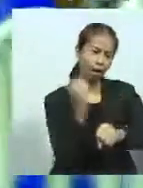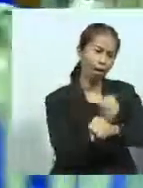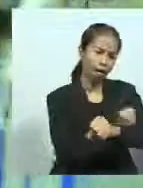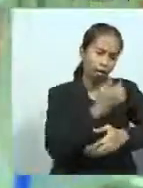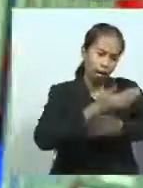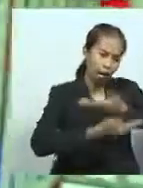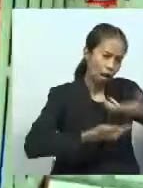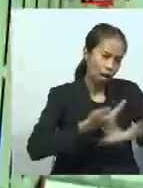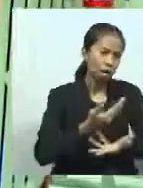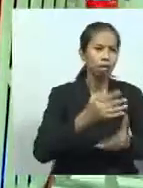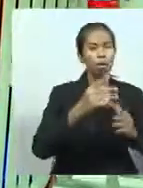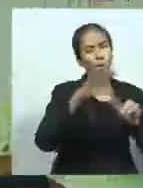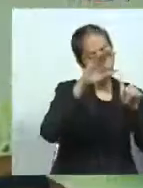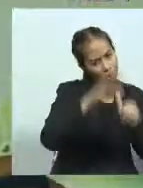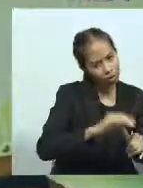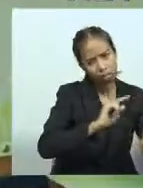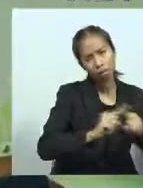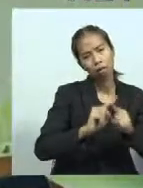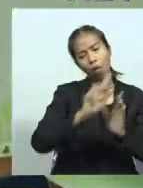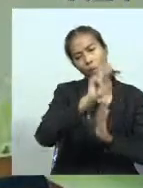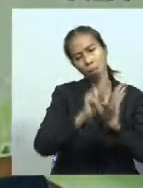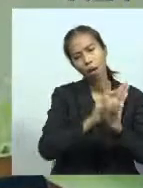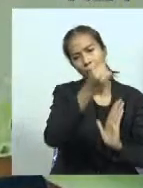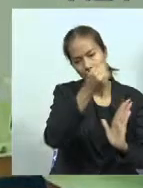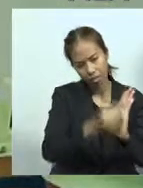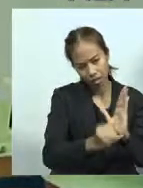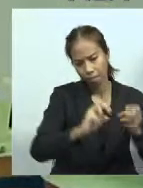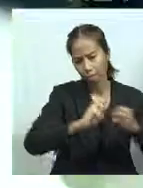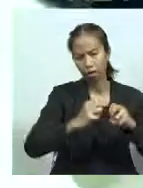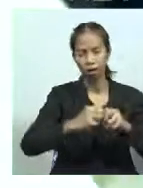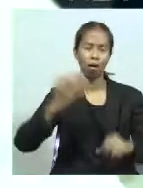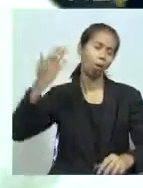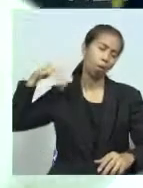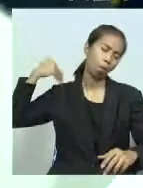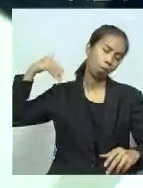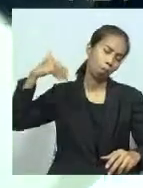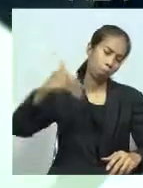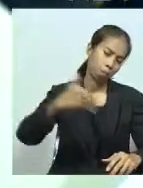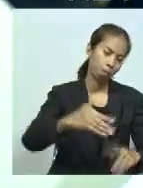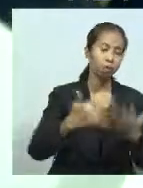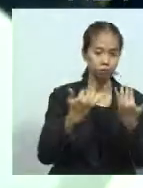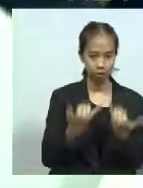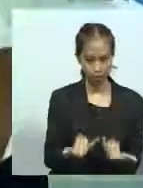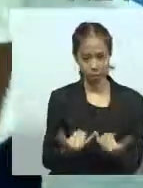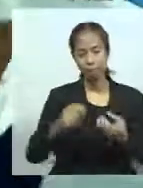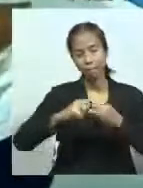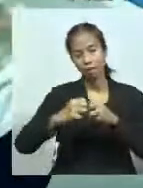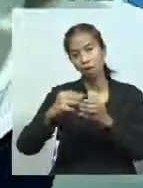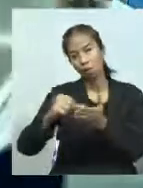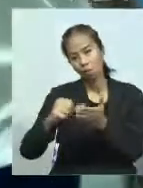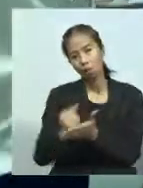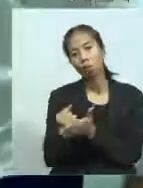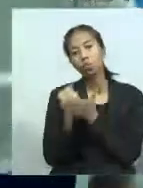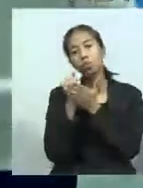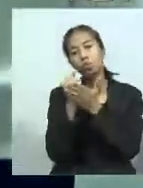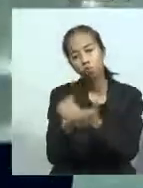านการใช้แรงงานผิดกฎหมายที่เป็นปัญหาเรื้อรังมาอย่างยาวนานยังเป็นการแก้ไขปัญหาการขาดแคลนแรงง